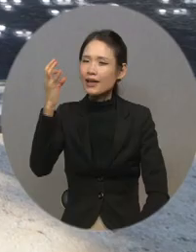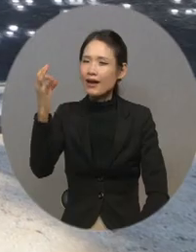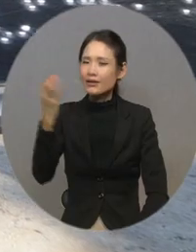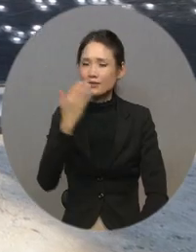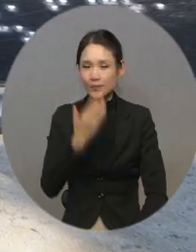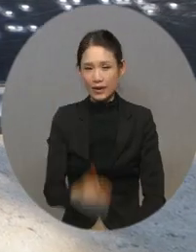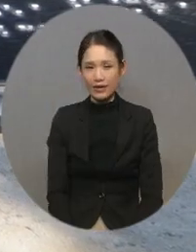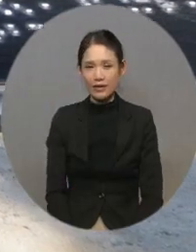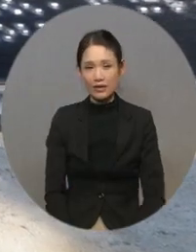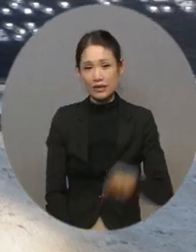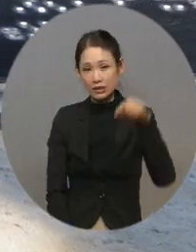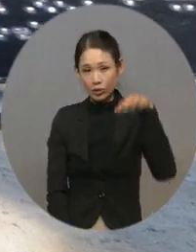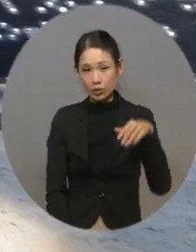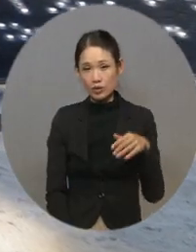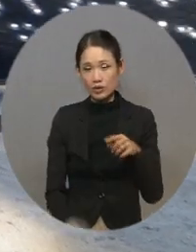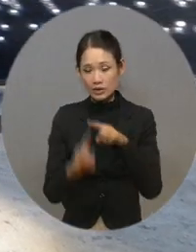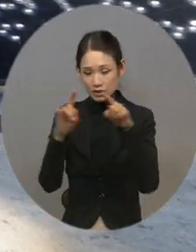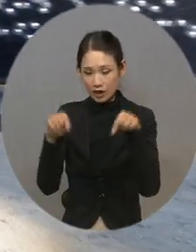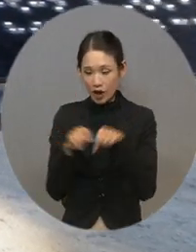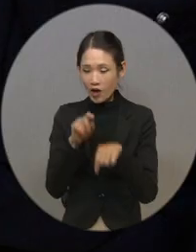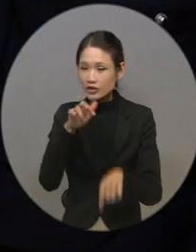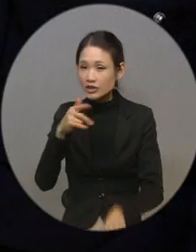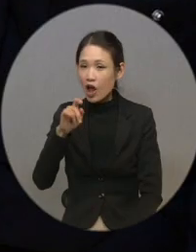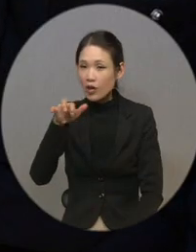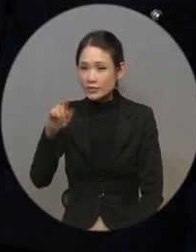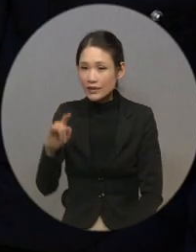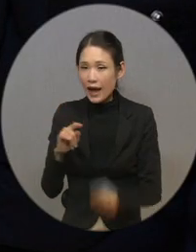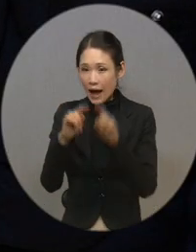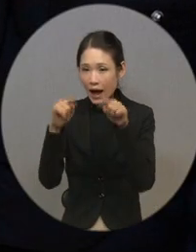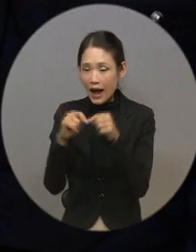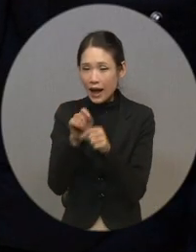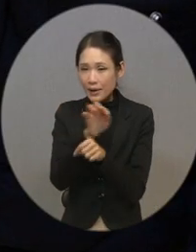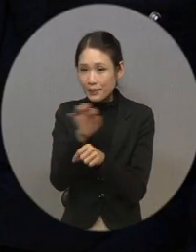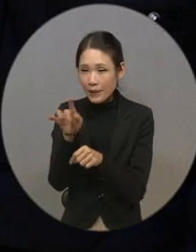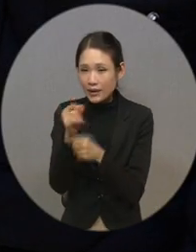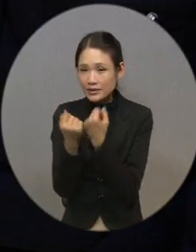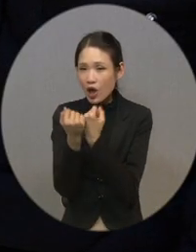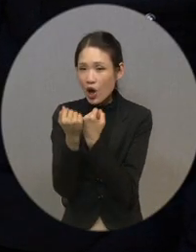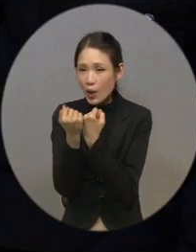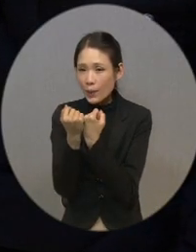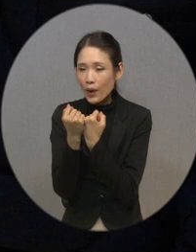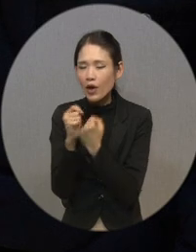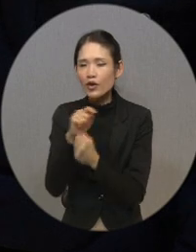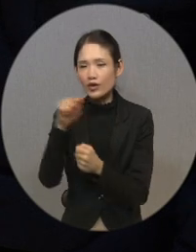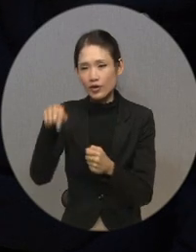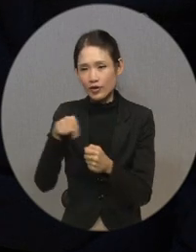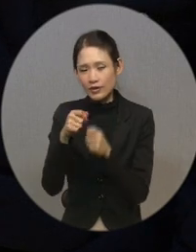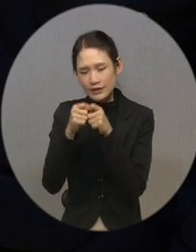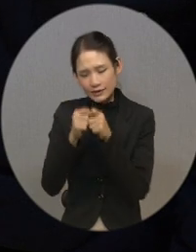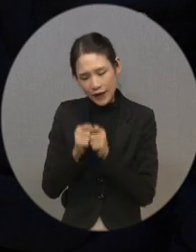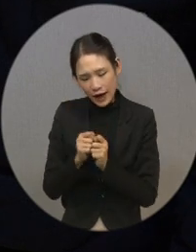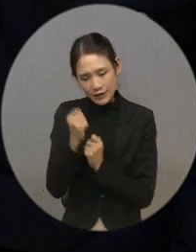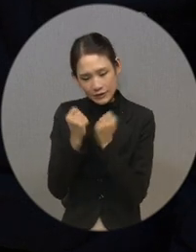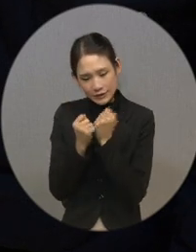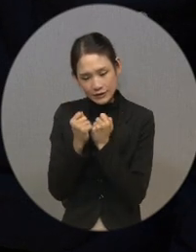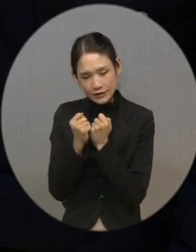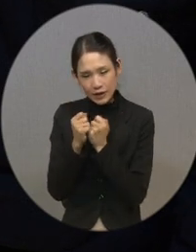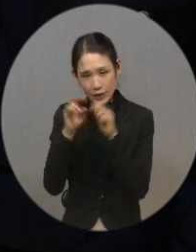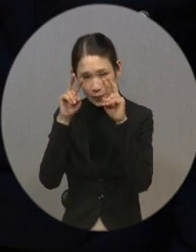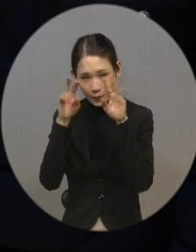그리고 여기 앞에는 점자 설명이 있어서 정관헌의 아름다움을 더 편리하고 자세하게 느낄 수 있습니다.